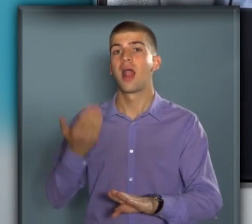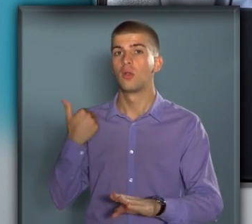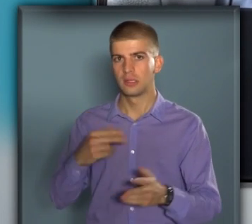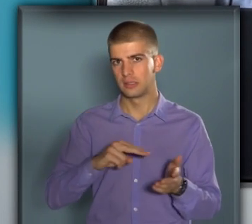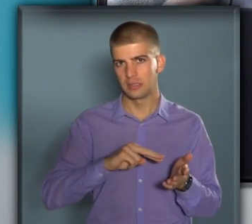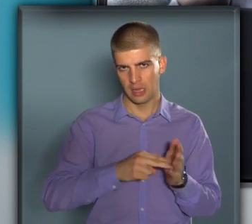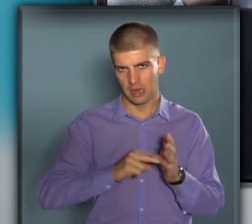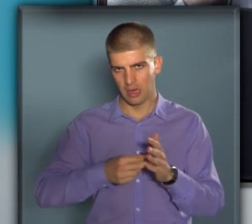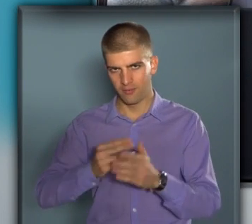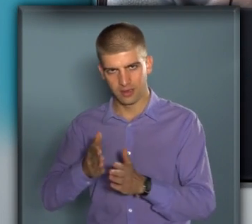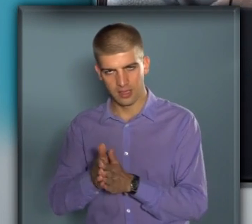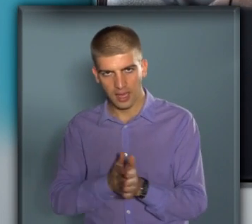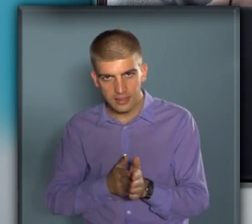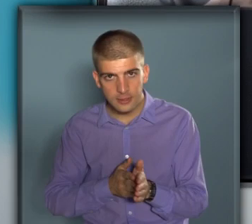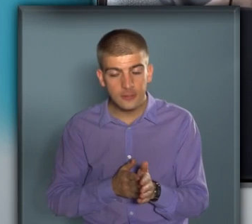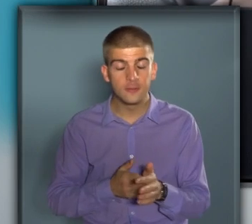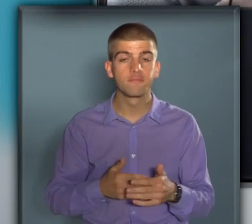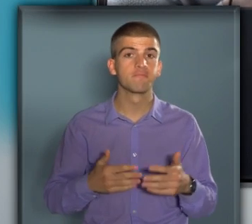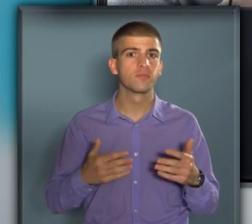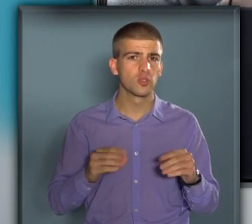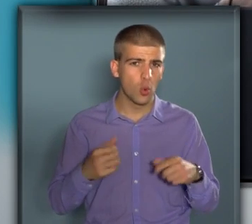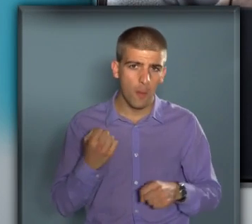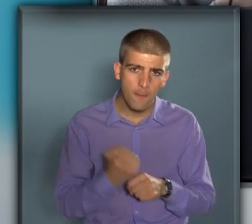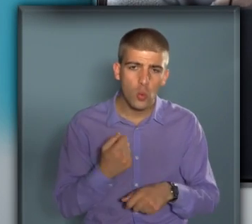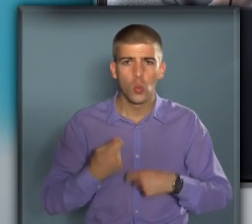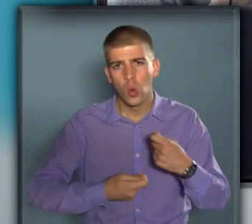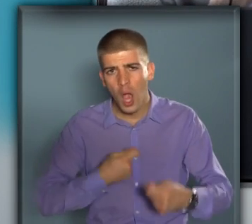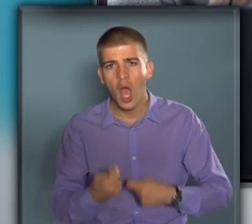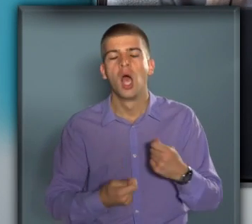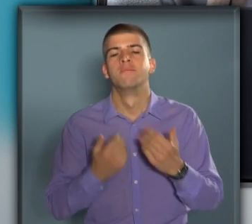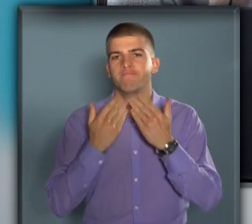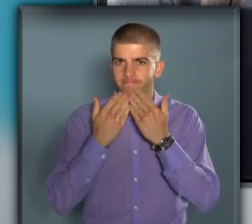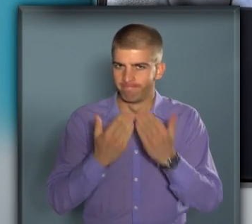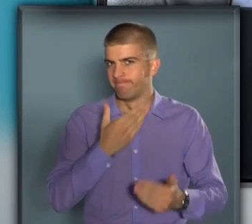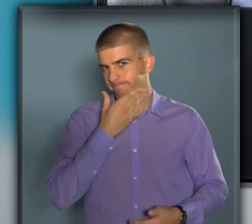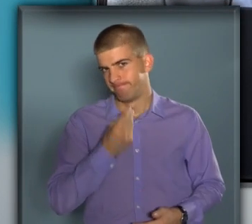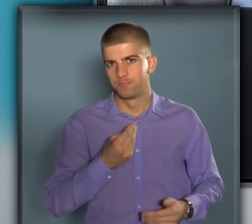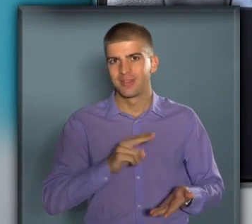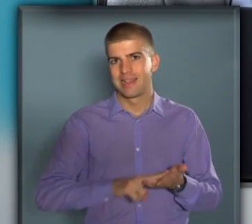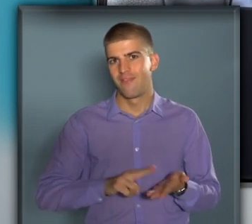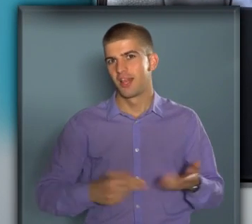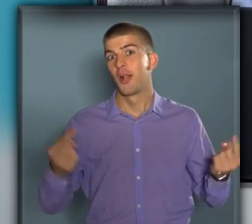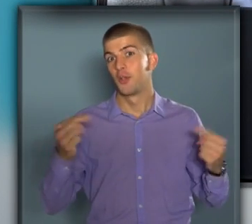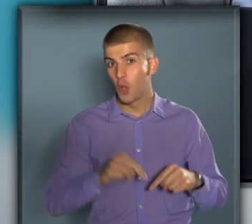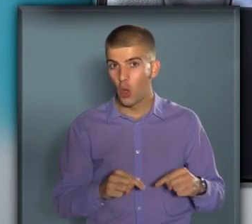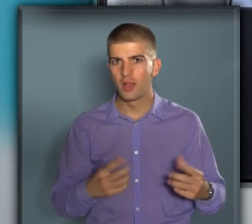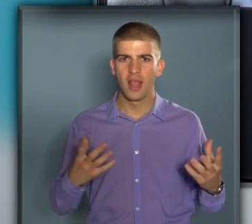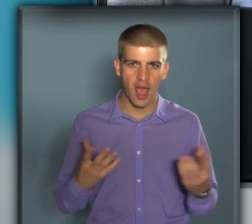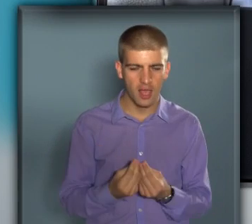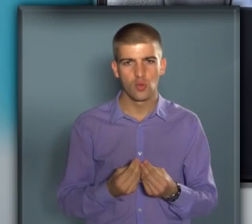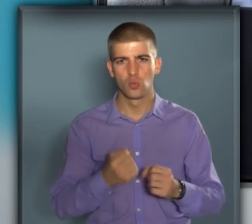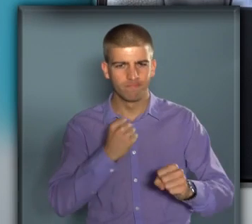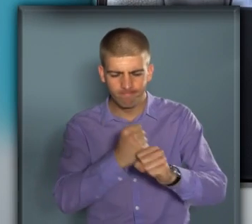megkezdődött, és nagyon megfeszített munkával sokan, és köszönöm ezt mindenkinek, aki a hivatalból ebben